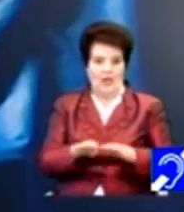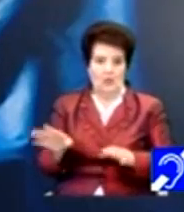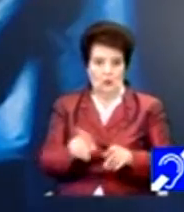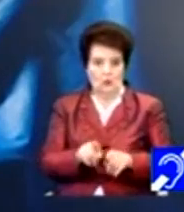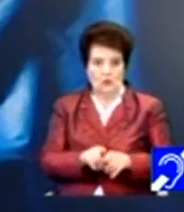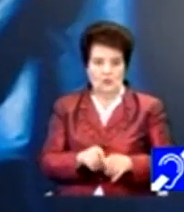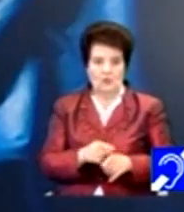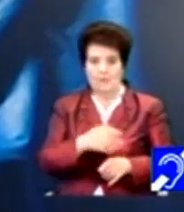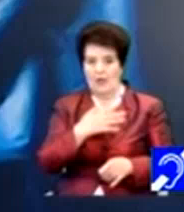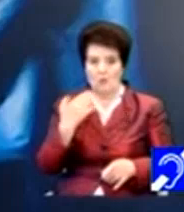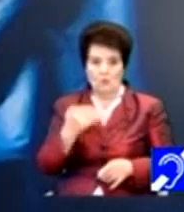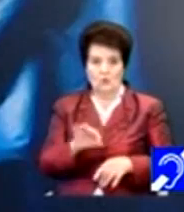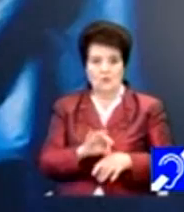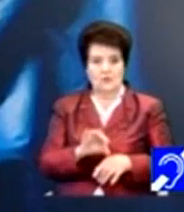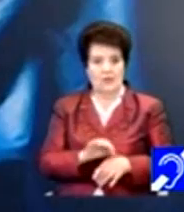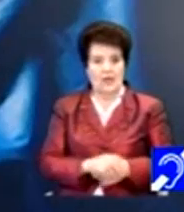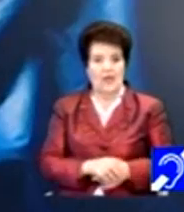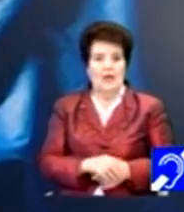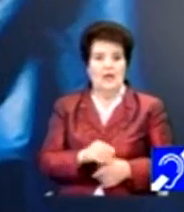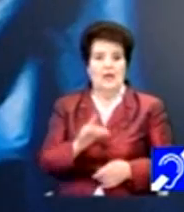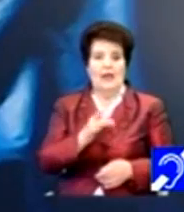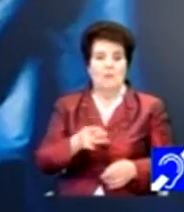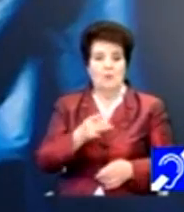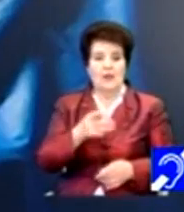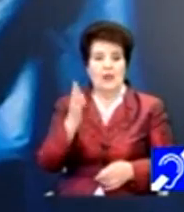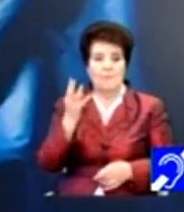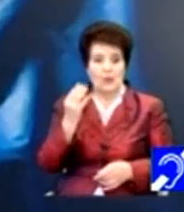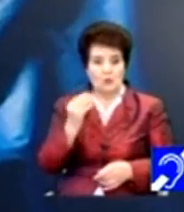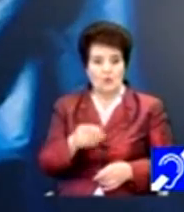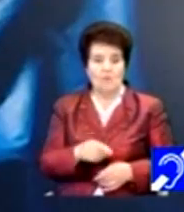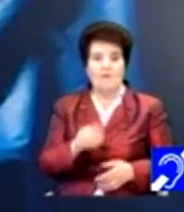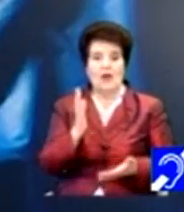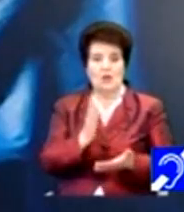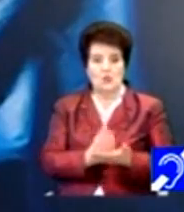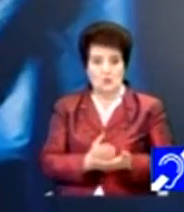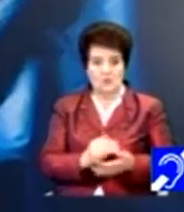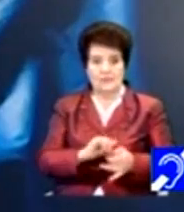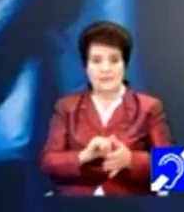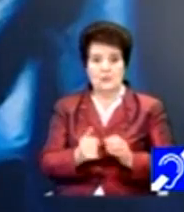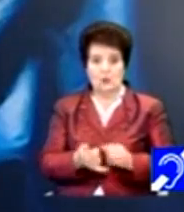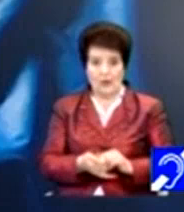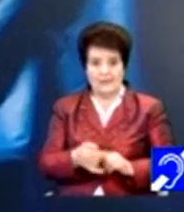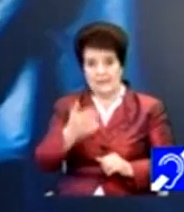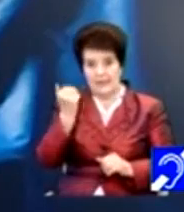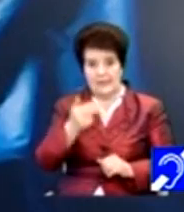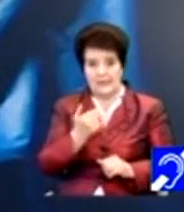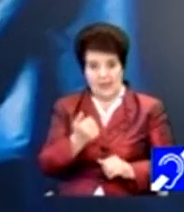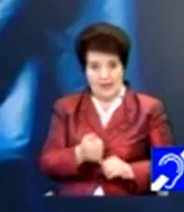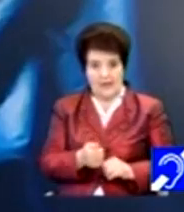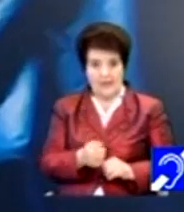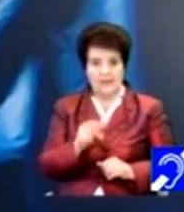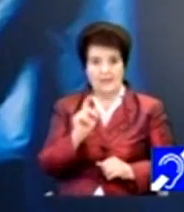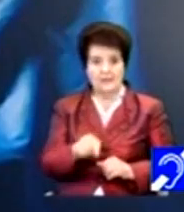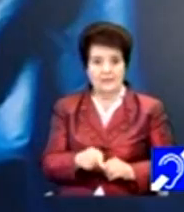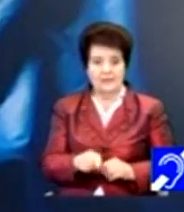sunt mai mult decât sumbre. Ei spun că Republica Moldova a ajuns exact în situația Italiei și asta din cauza